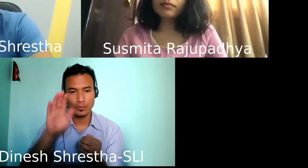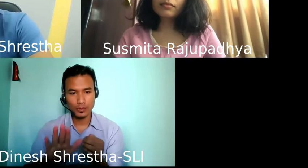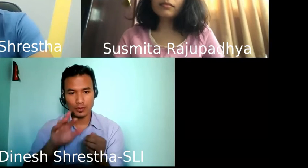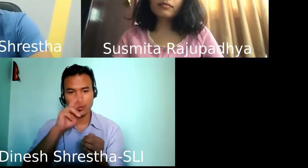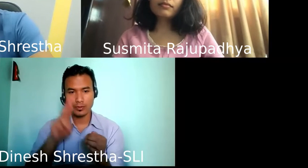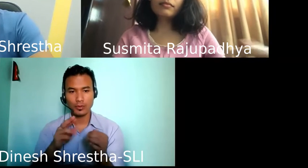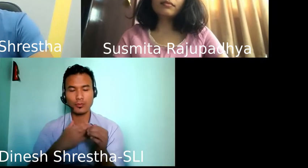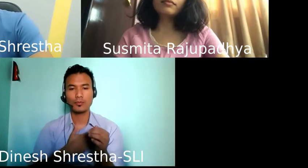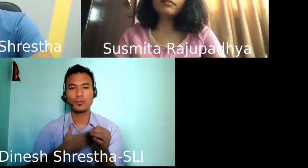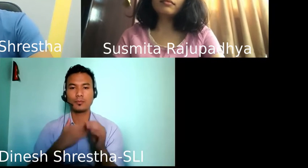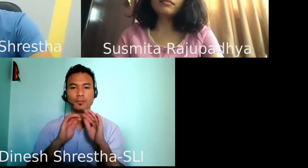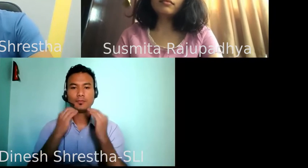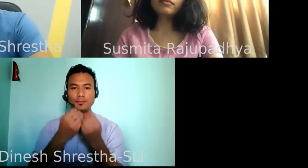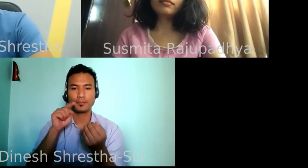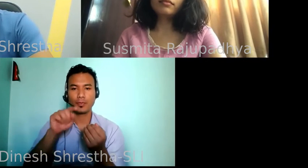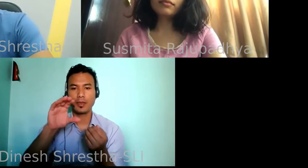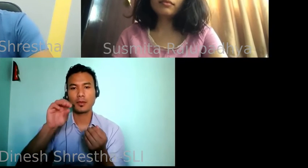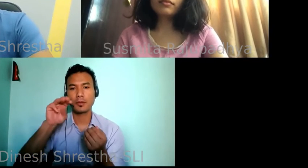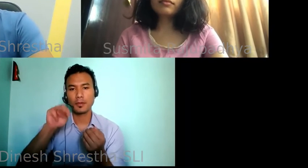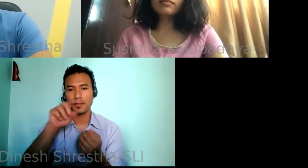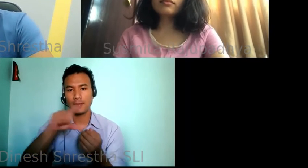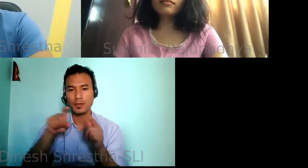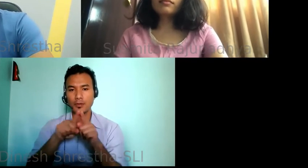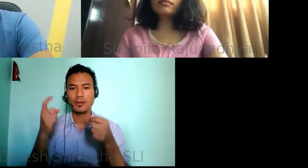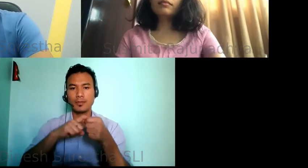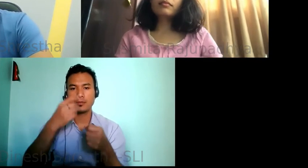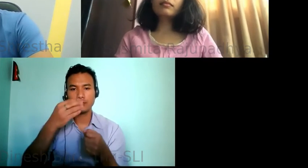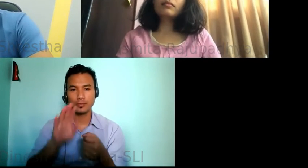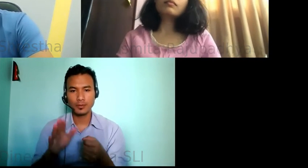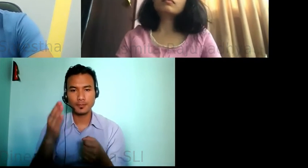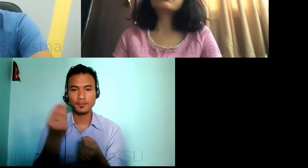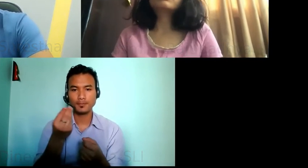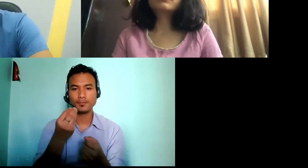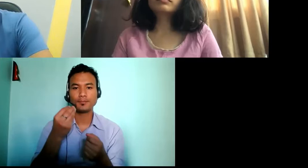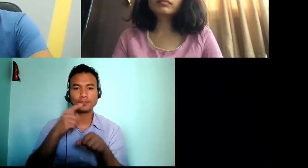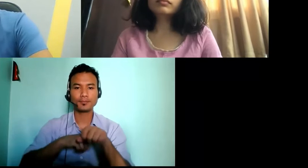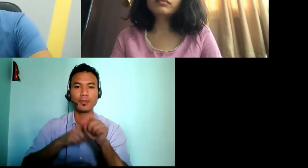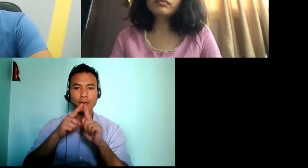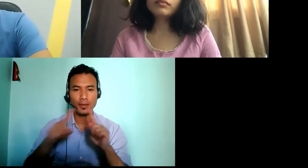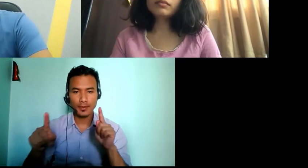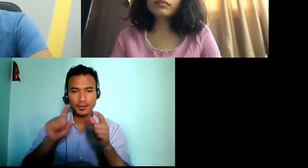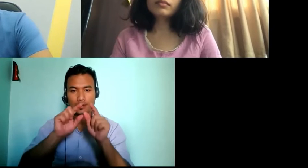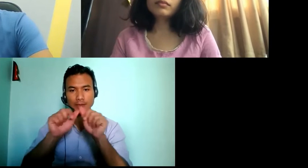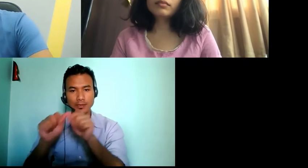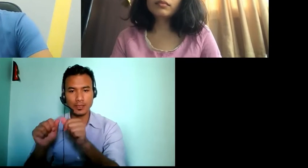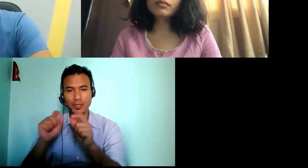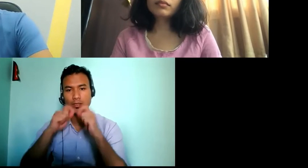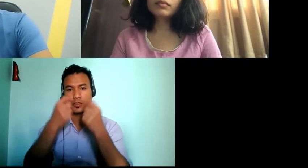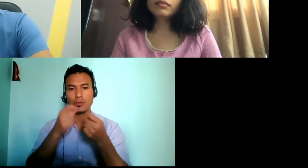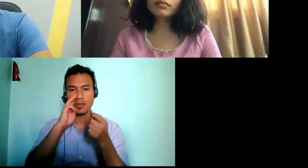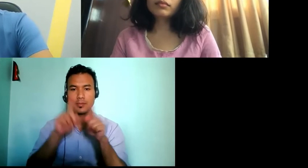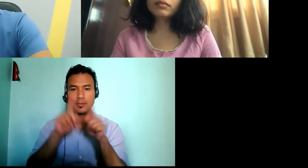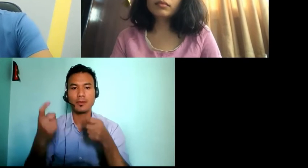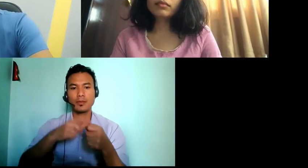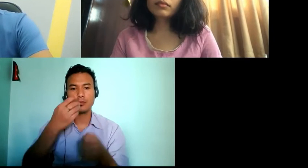काउन्सिलिङ साइकोलोजी नेपाल .comसँग आबद्ध हुनुहुन्छ, र उहाँ विगत केही समयदेखि चाहिँ डिजिटल मार्केटिङमा पनि संलग्न